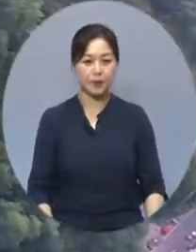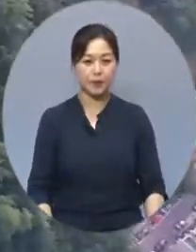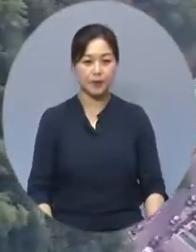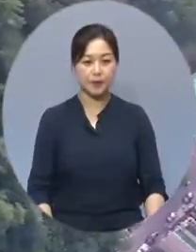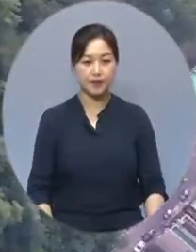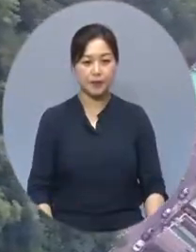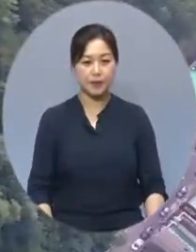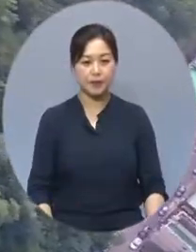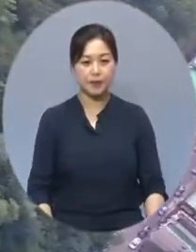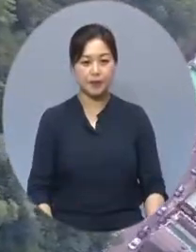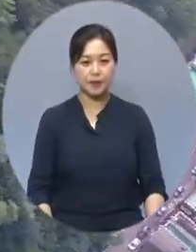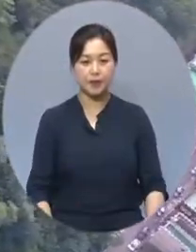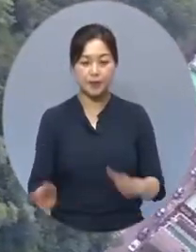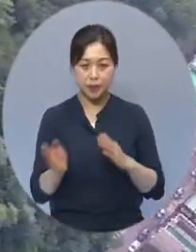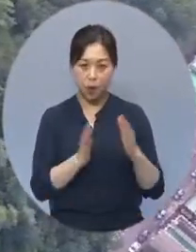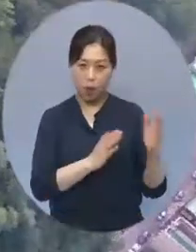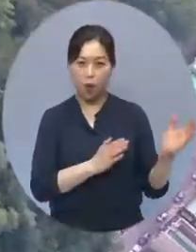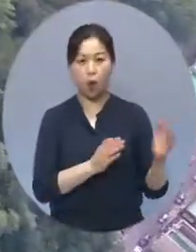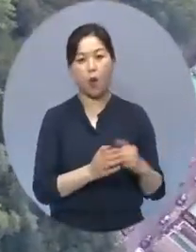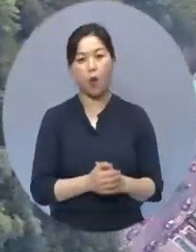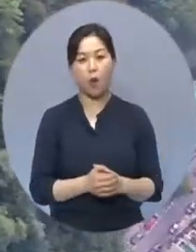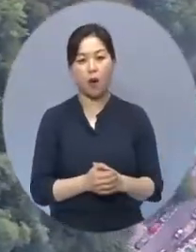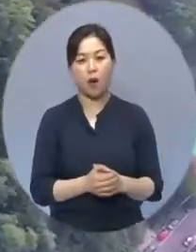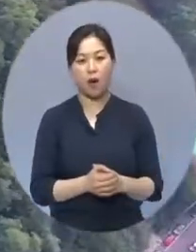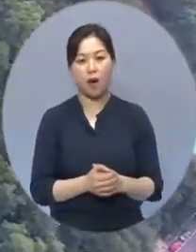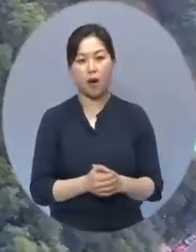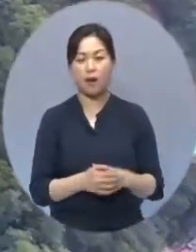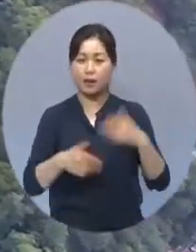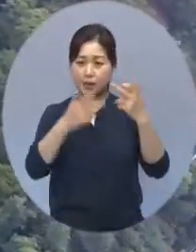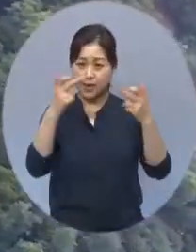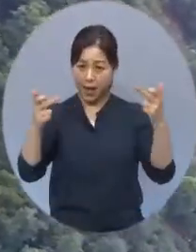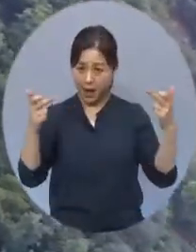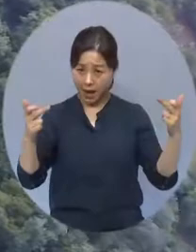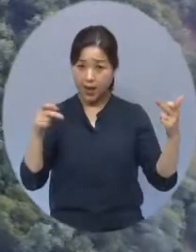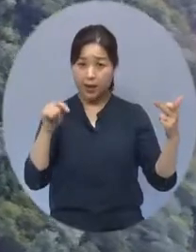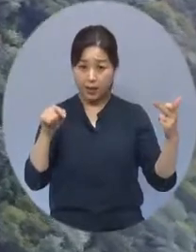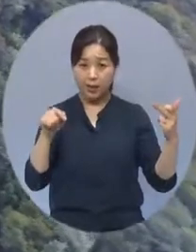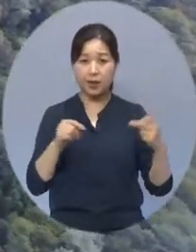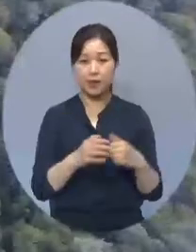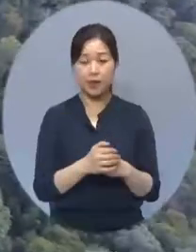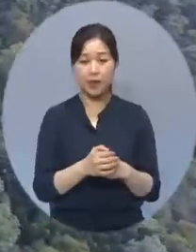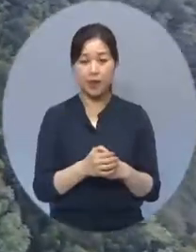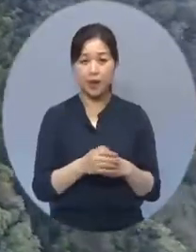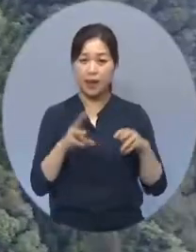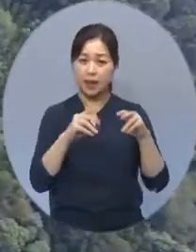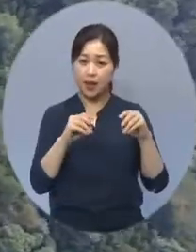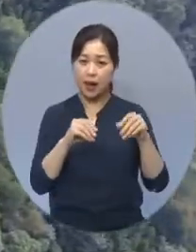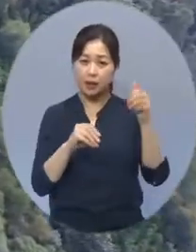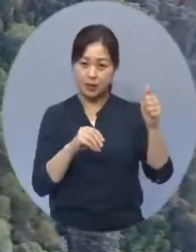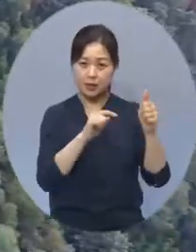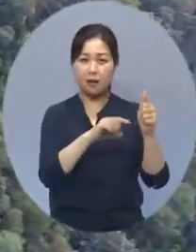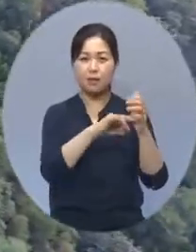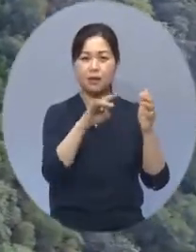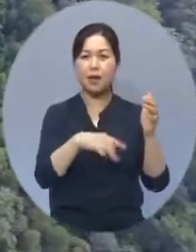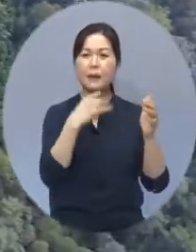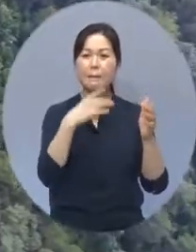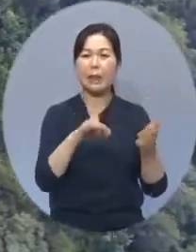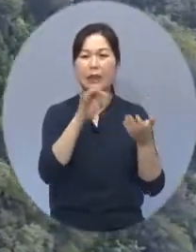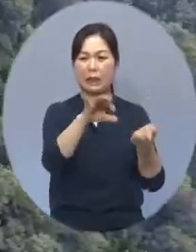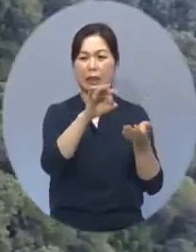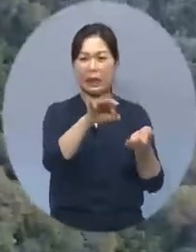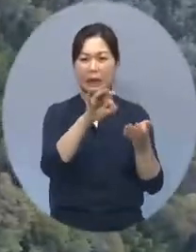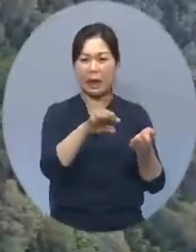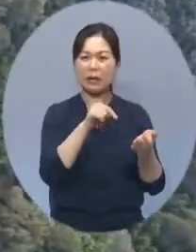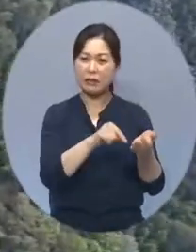또 성과라고 한다면 야산인데 지주들은 계속 세금만 내고 그걸 활용할 수가